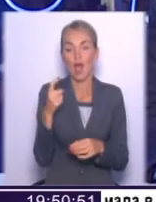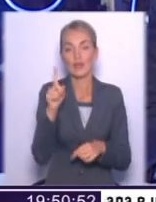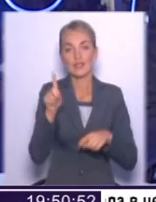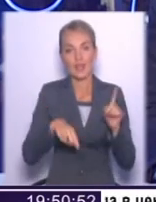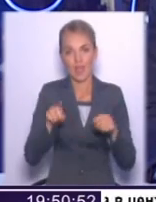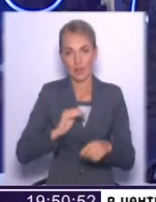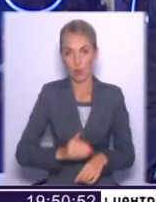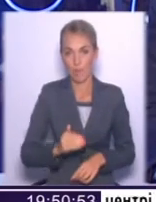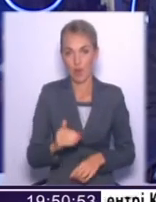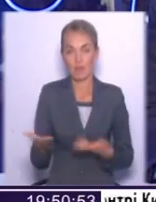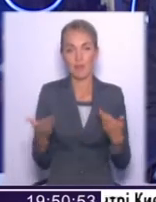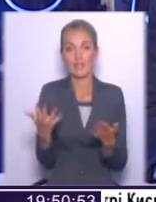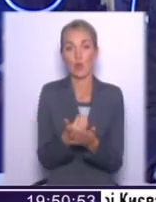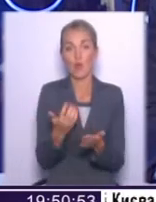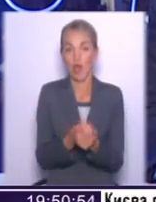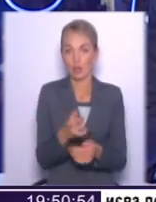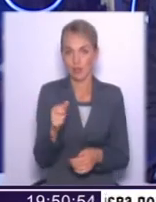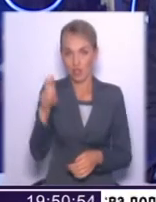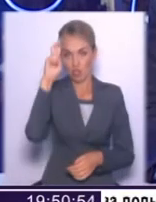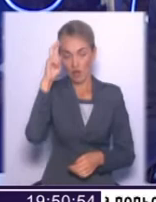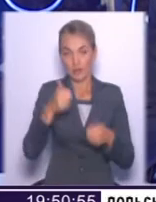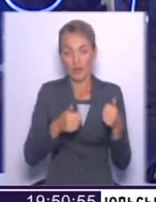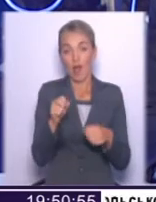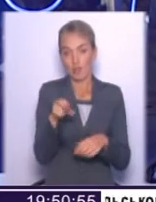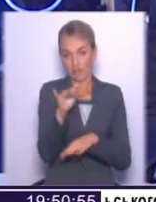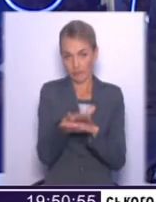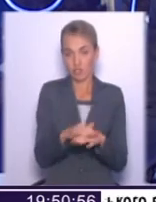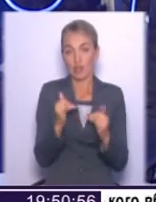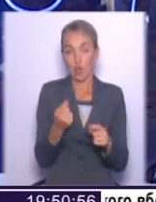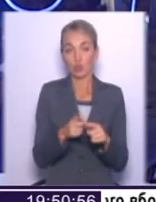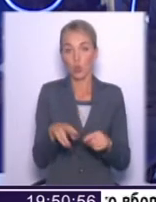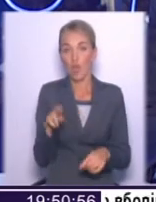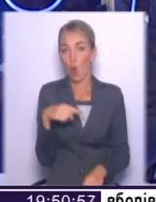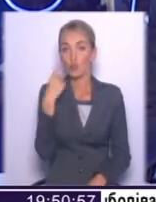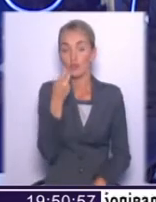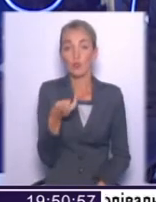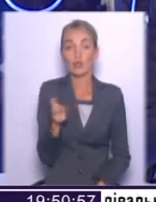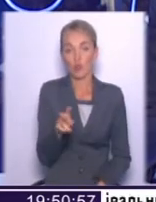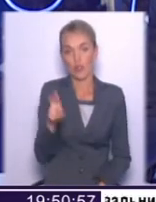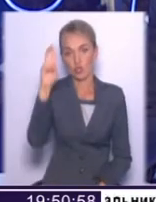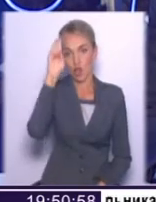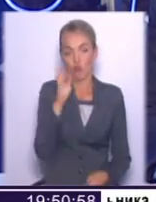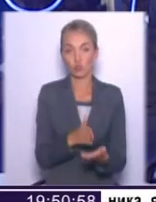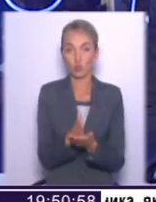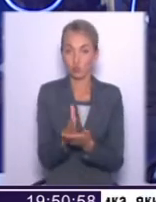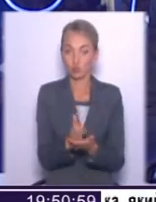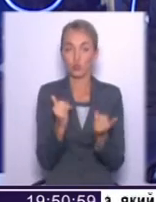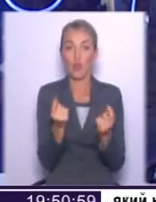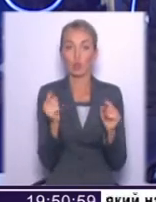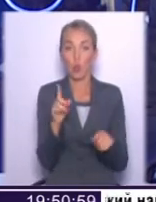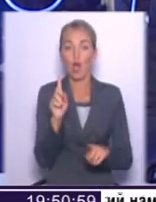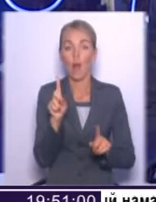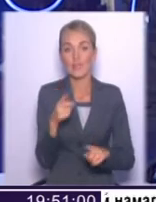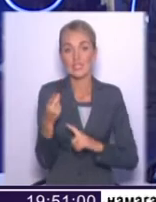на державних тендерах. Але, вибачте, саме для цього я особисто і прийшов на державну службу, для того, аби